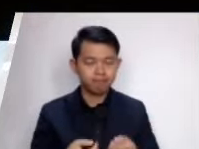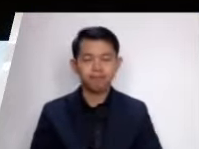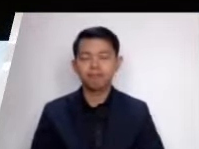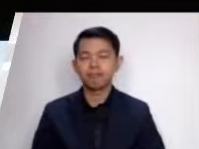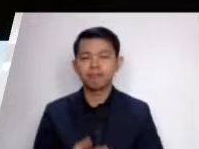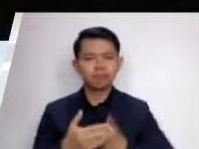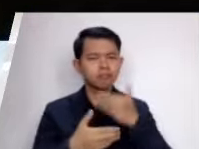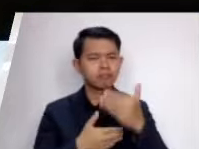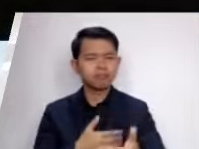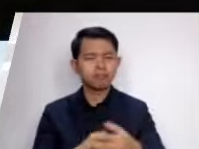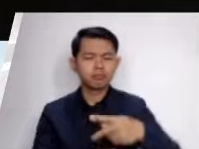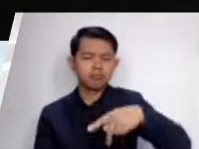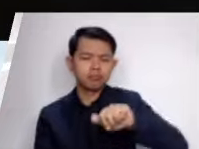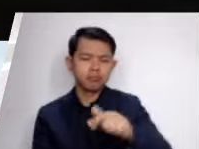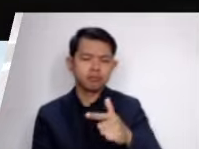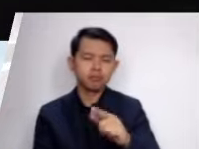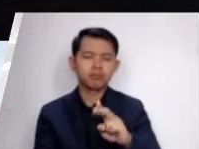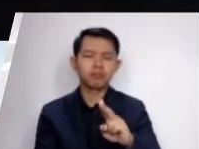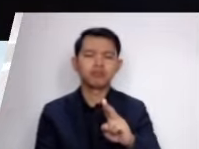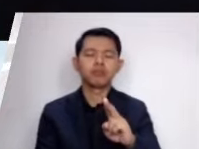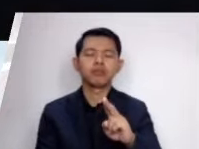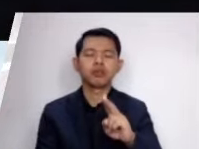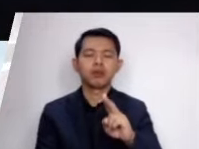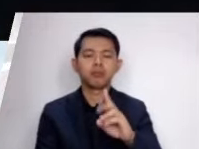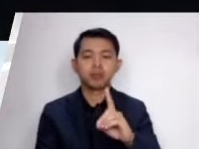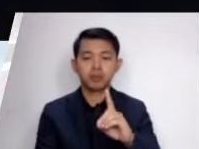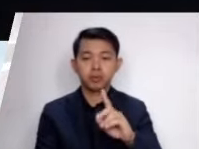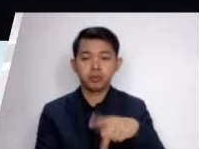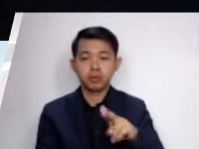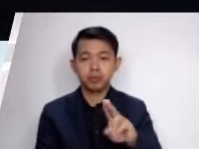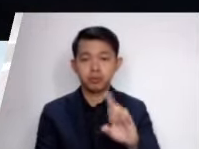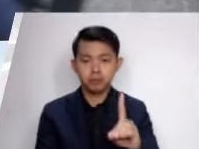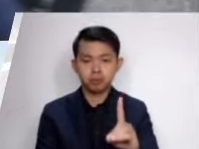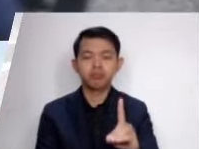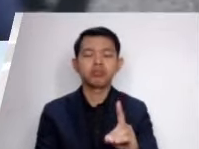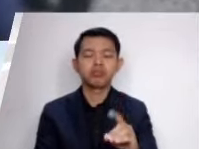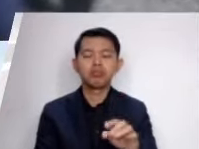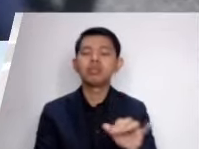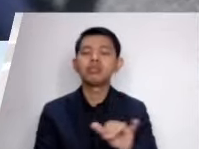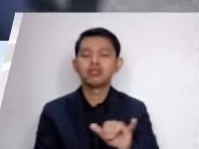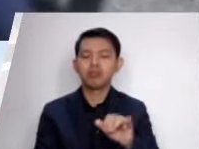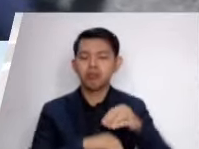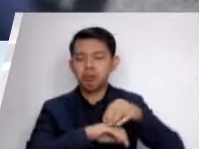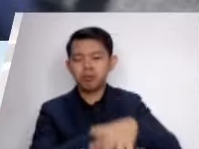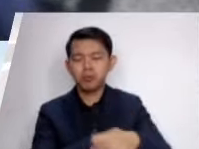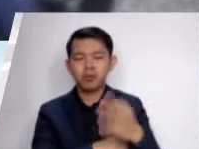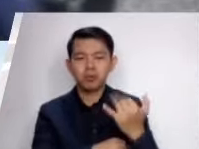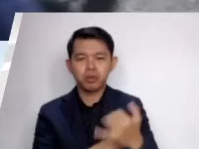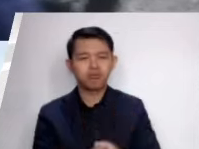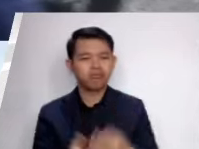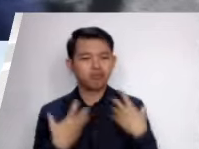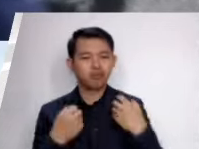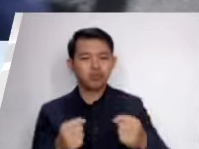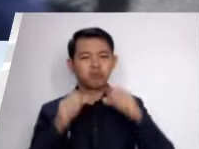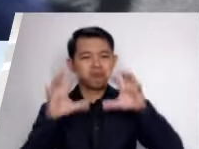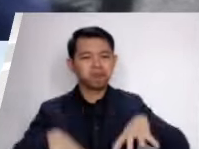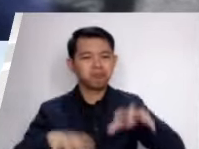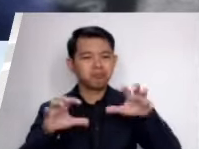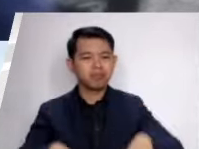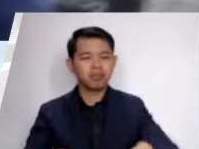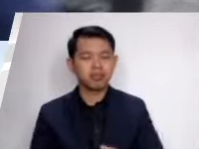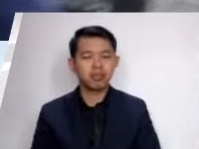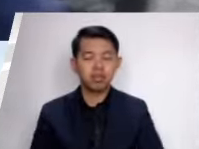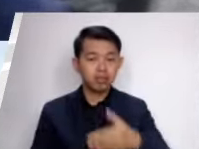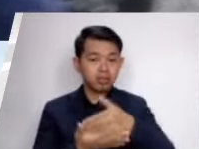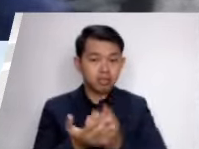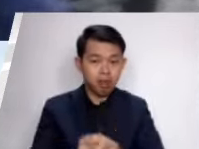Pagudpud, Ilocos Norte, bunso din ang pagguho ng lupa dahil sa malakas na ulan. Naging dahilan yan para mas stranded ang ilang motorista.